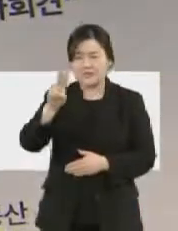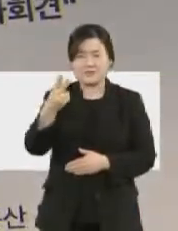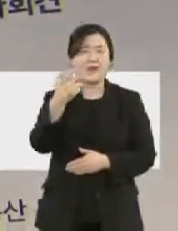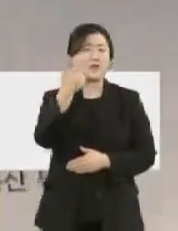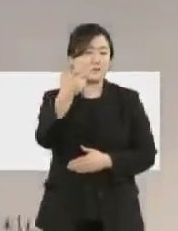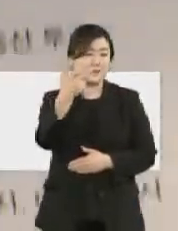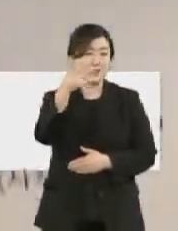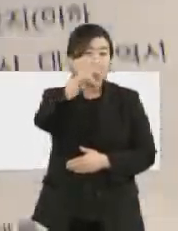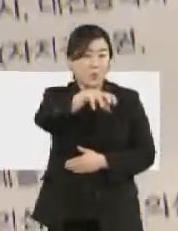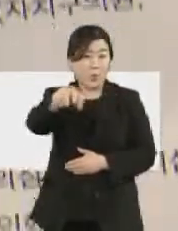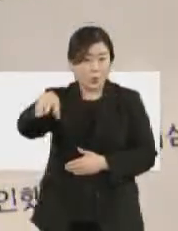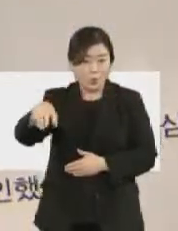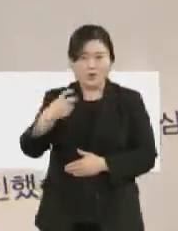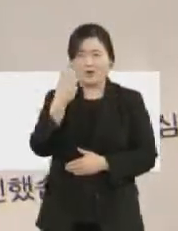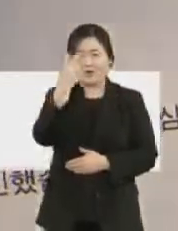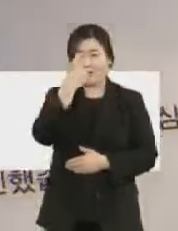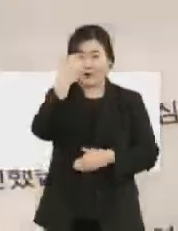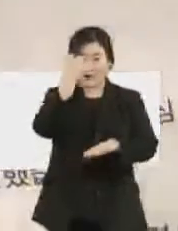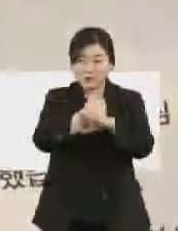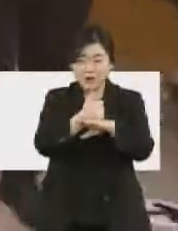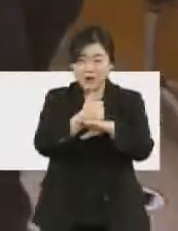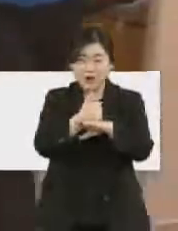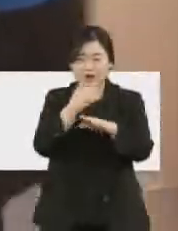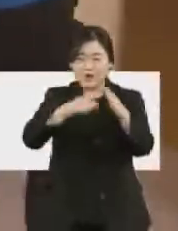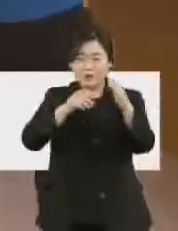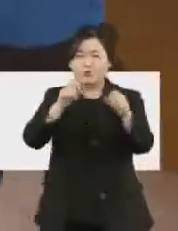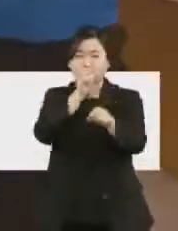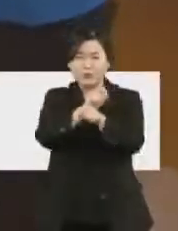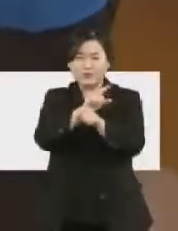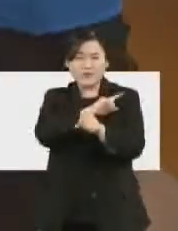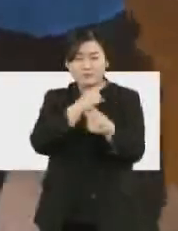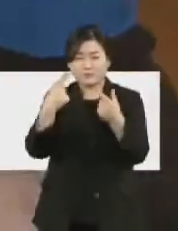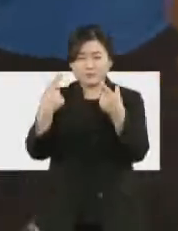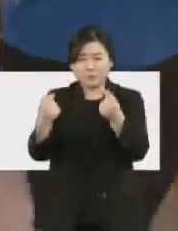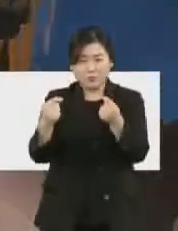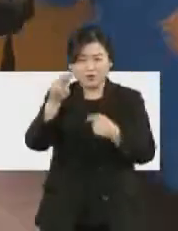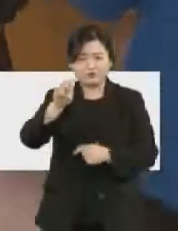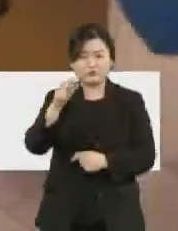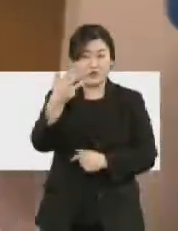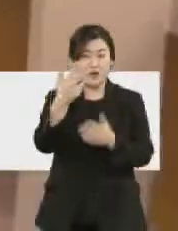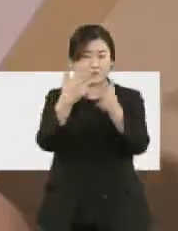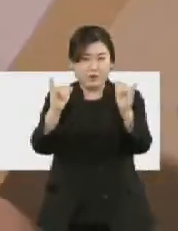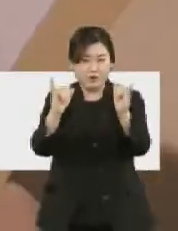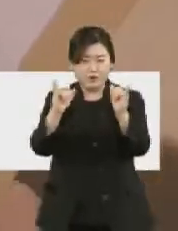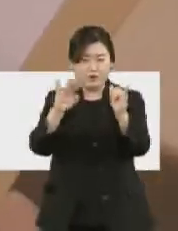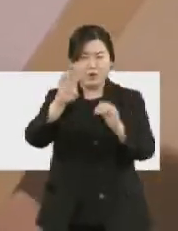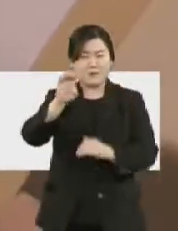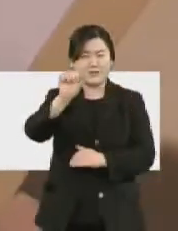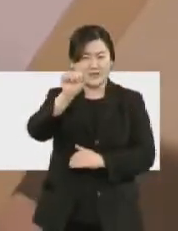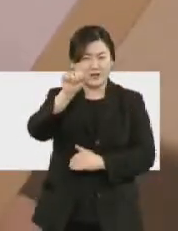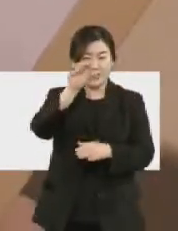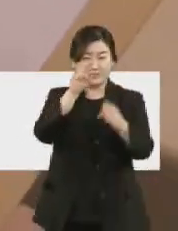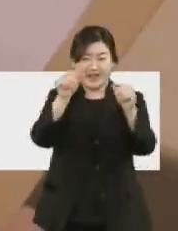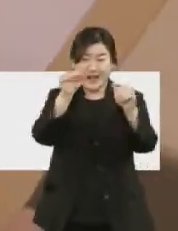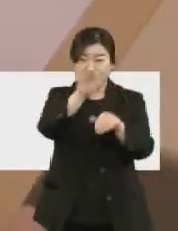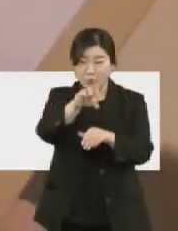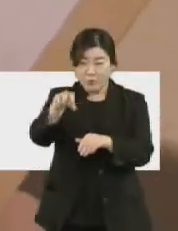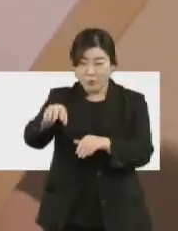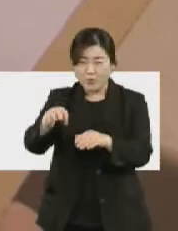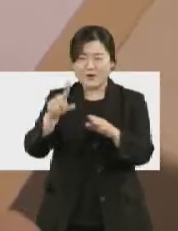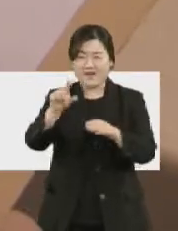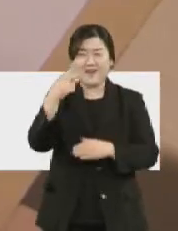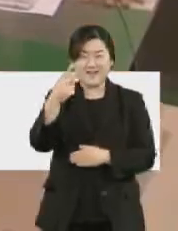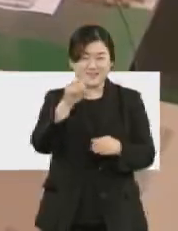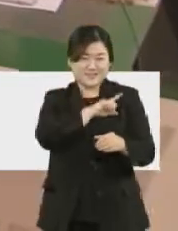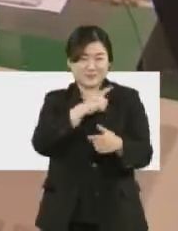200 17 필지를 검증한 결과 공무원 명단과 일치하는 28명이 m 95 필지를 lh